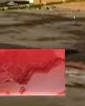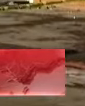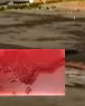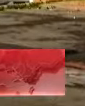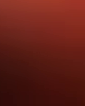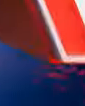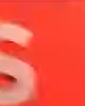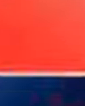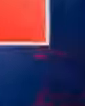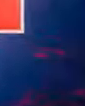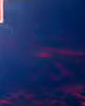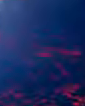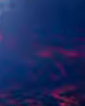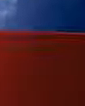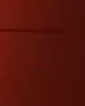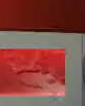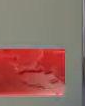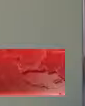ЧП?